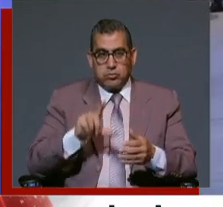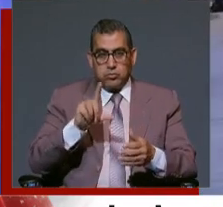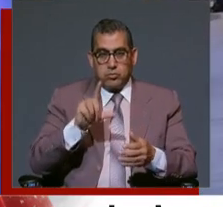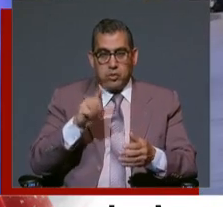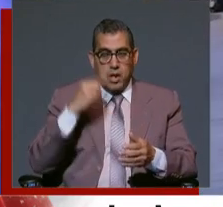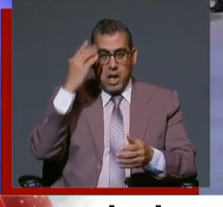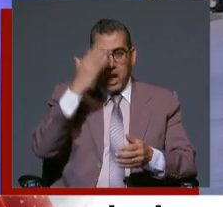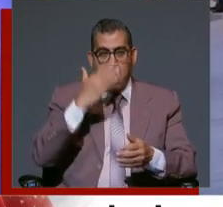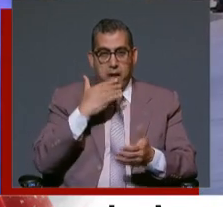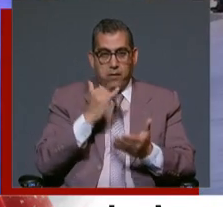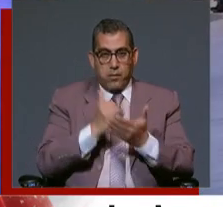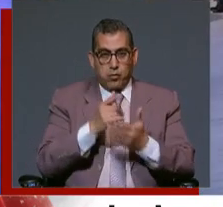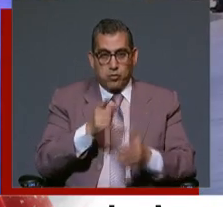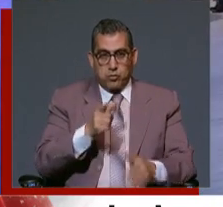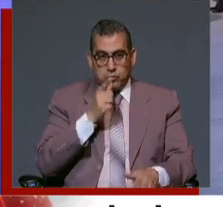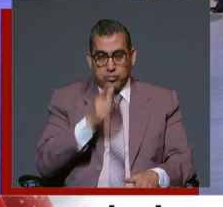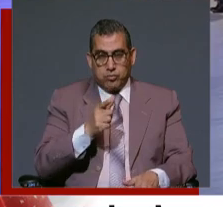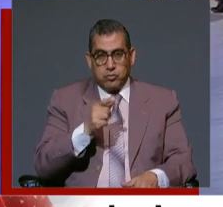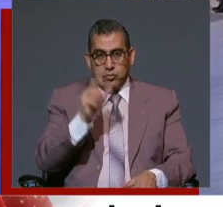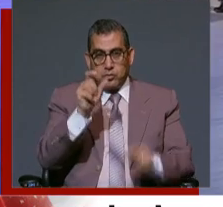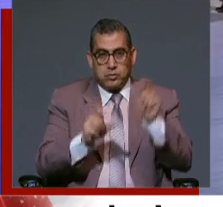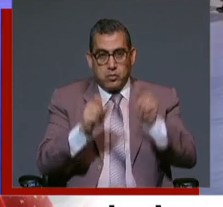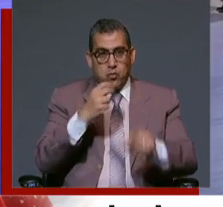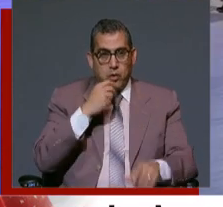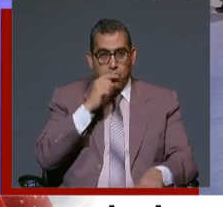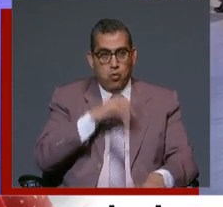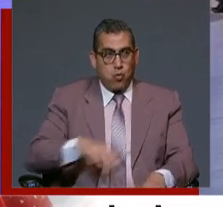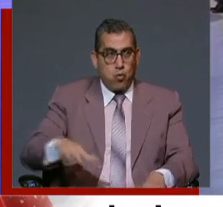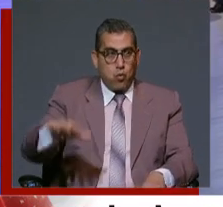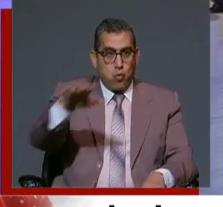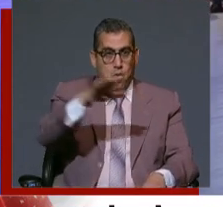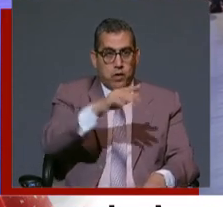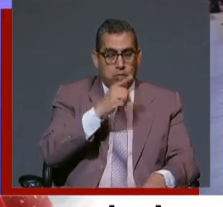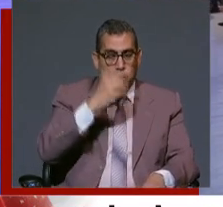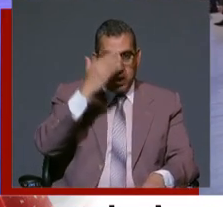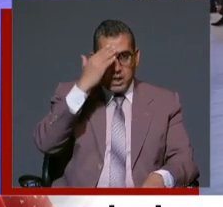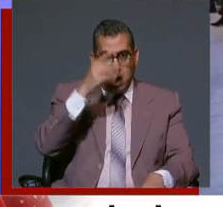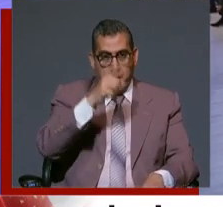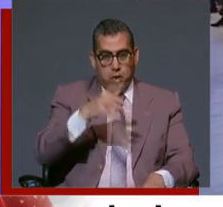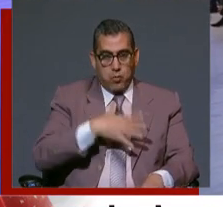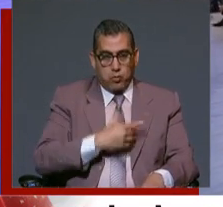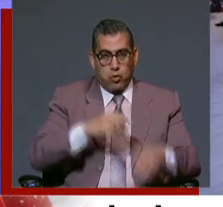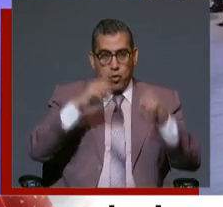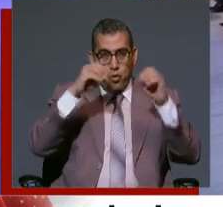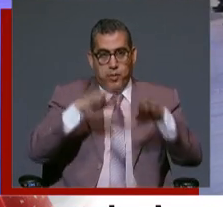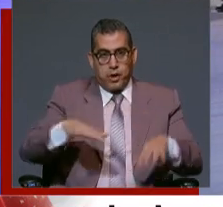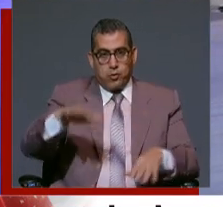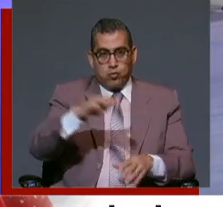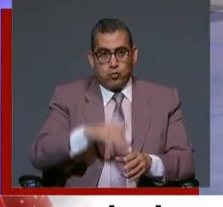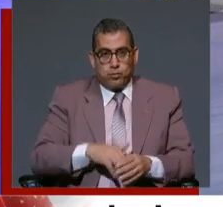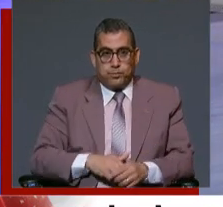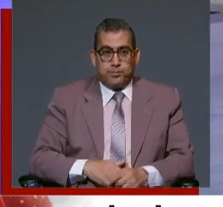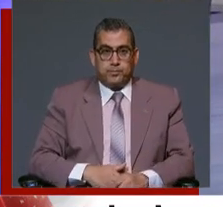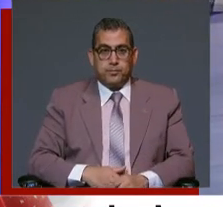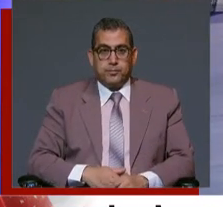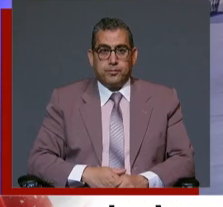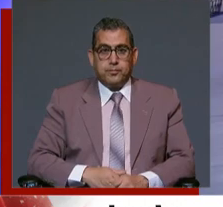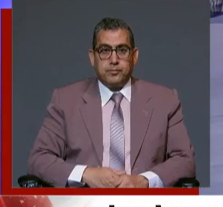الإفريقية، حضرات السيدات والسادة، السلام عليكم ورحمة الله وبركاته.